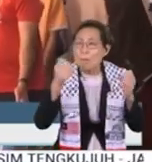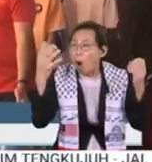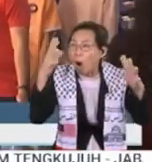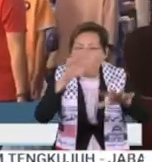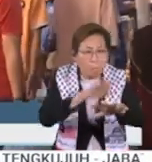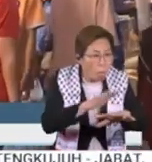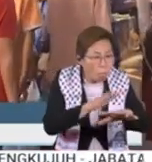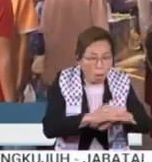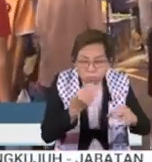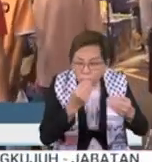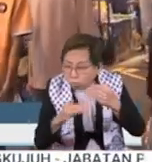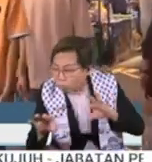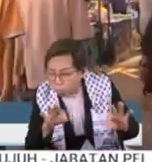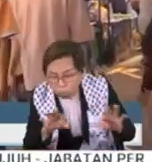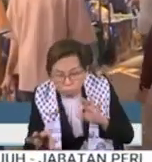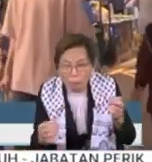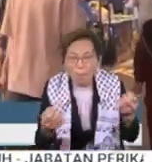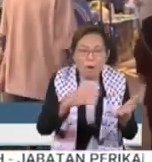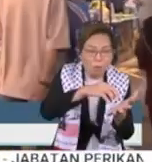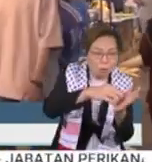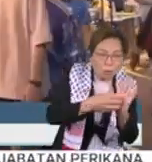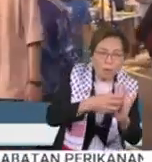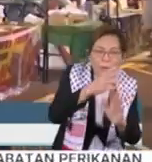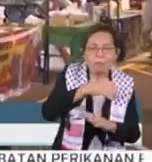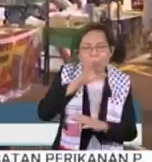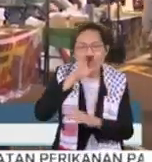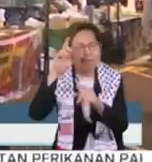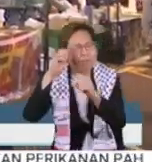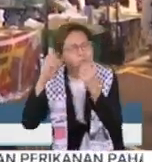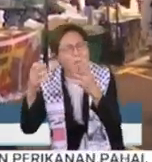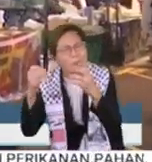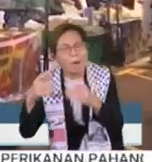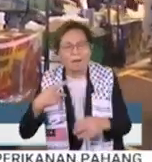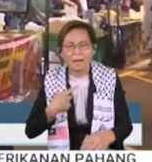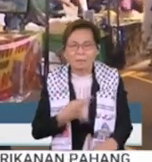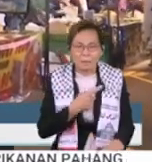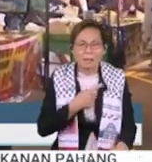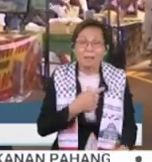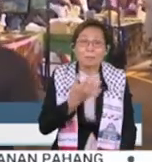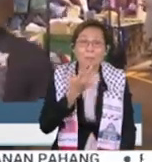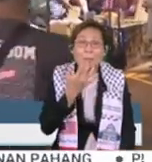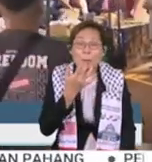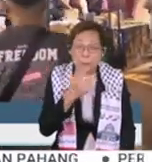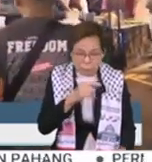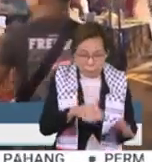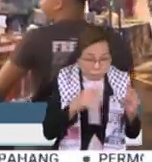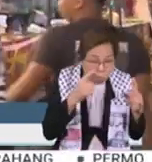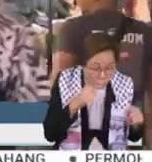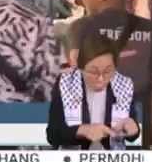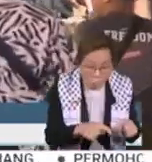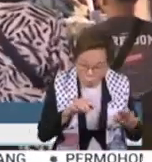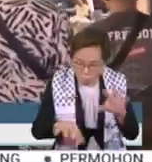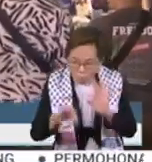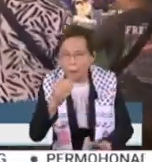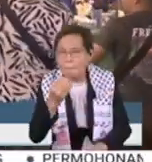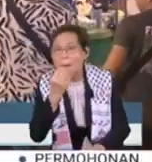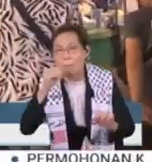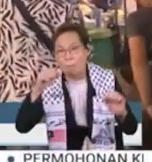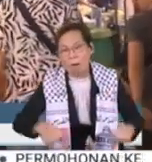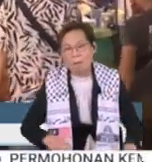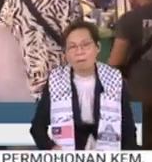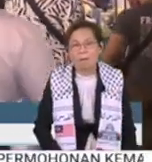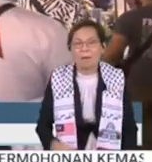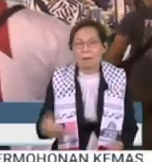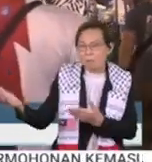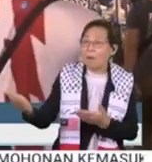pilihan. Banyak kuih-muih juga dan minuman. Kita punya selera memang akan kita jumpa di sinilah. Memang banyak pilihan sini. So, Pak, kita